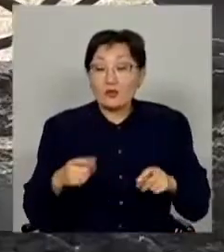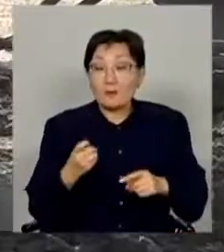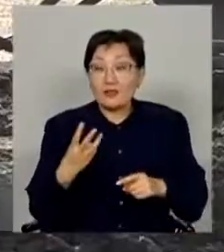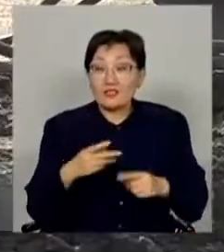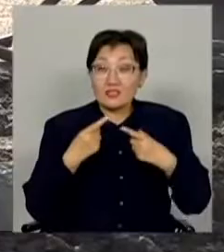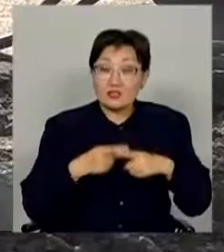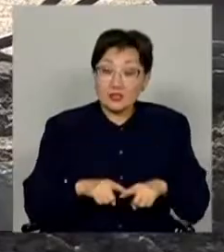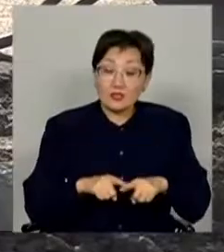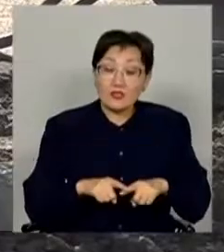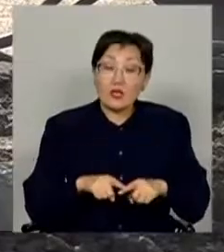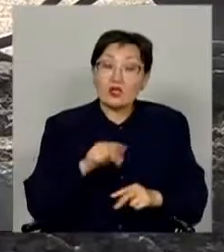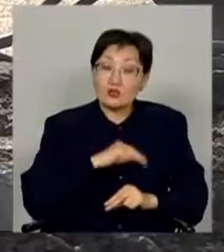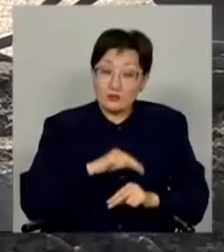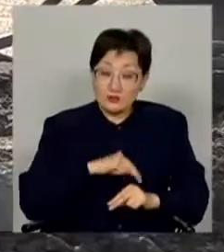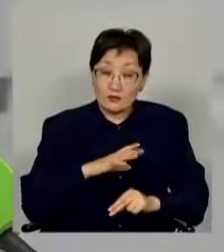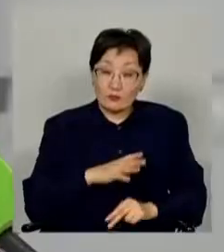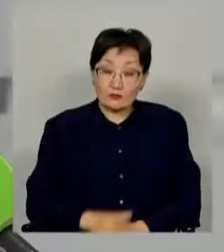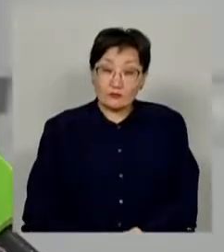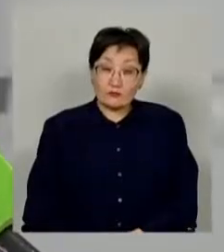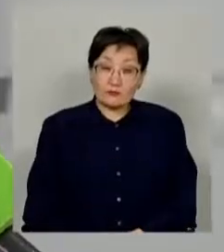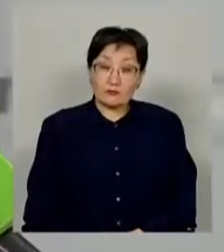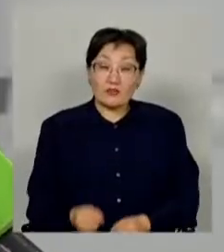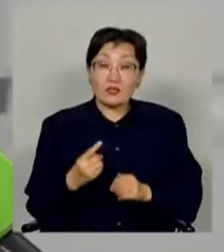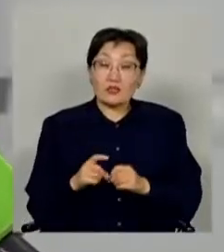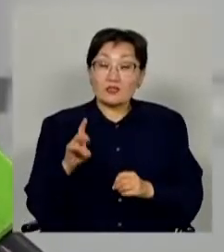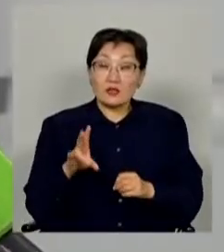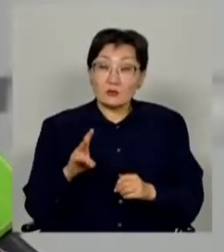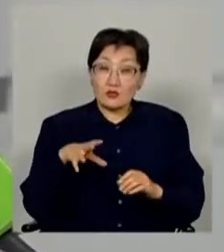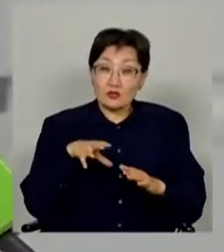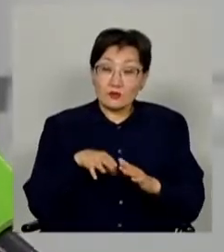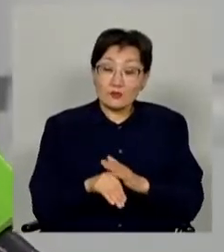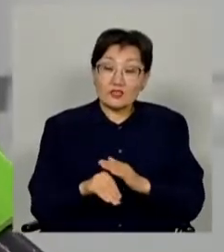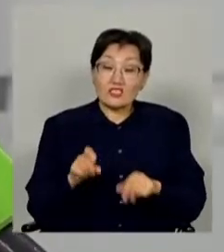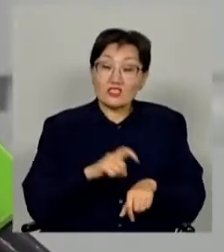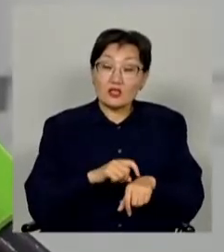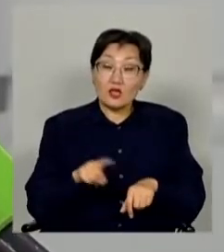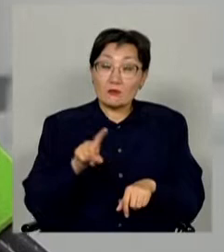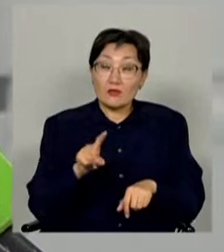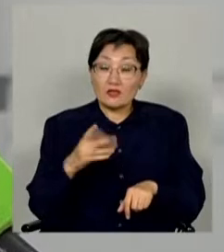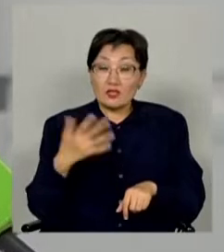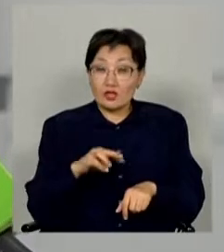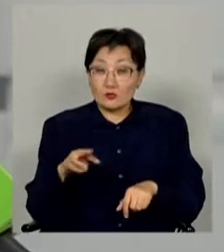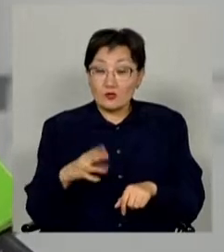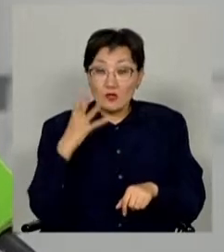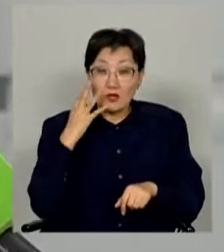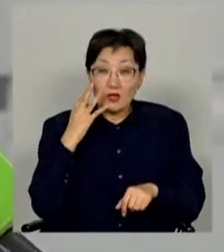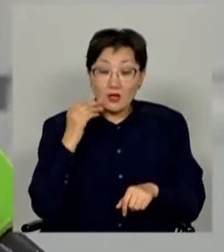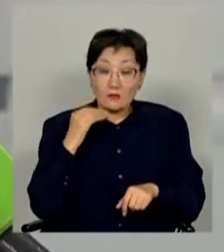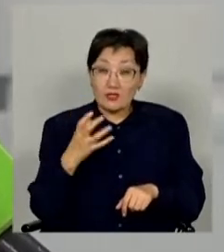бірнеше техника жұмылған болатын. 11 қарашаға қараған күні сағат 1:50-де Алматы жылу